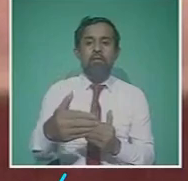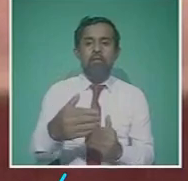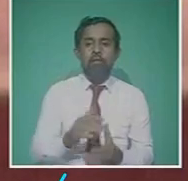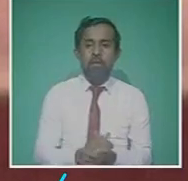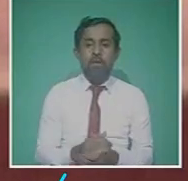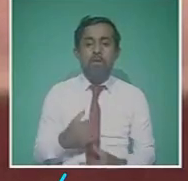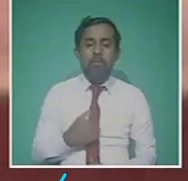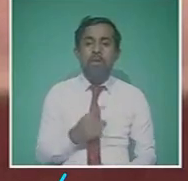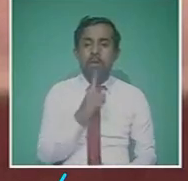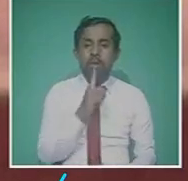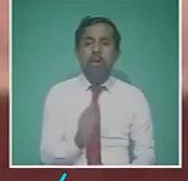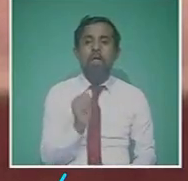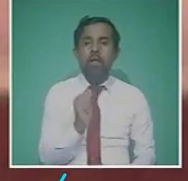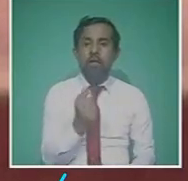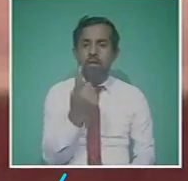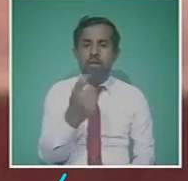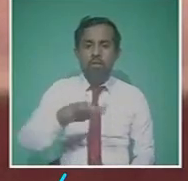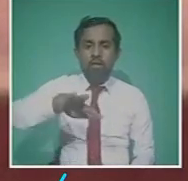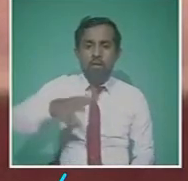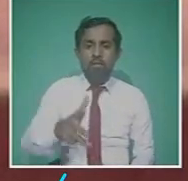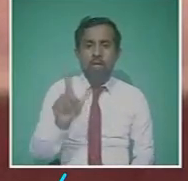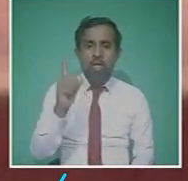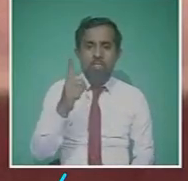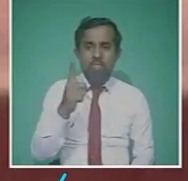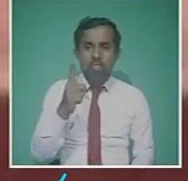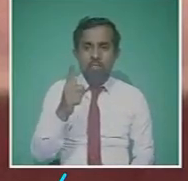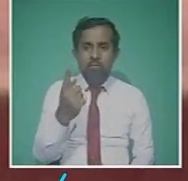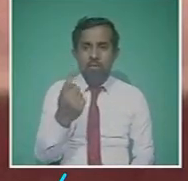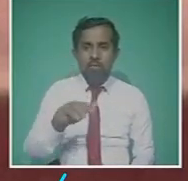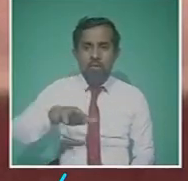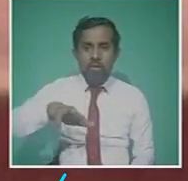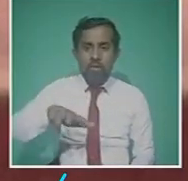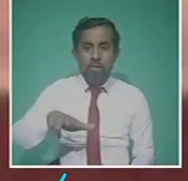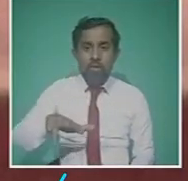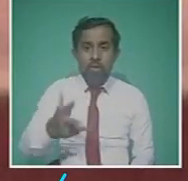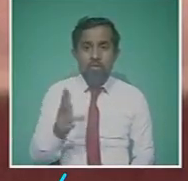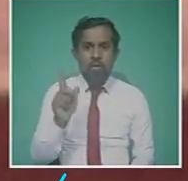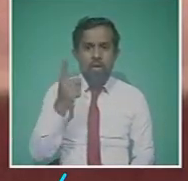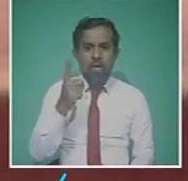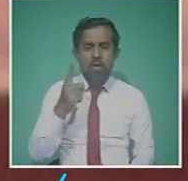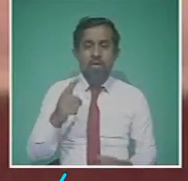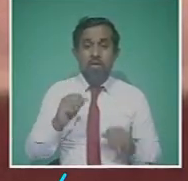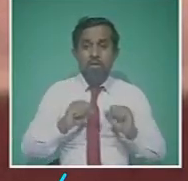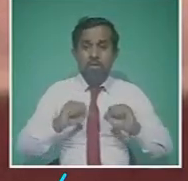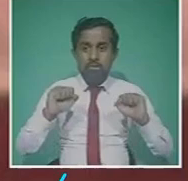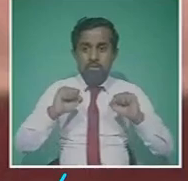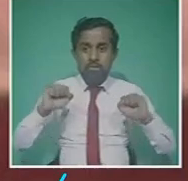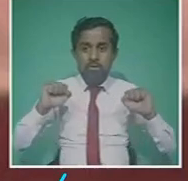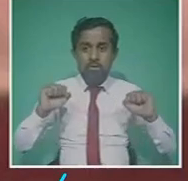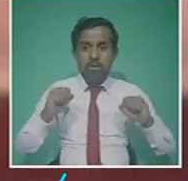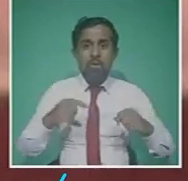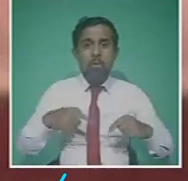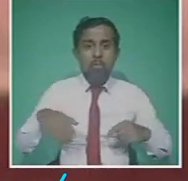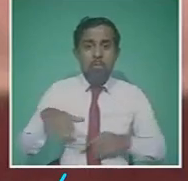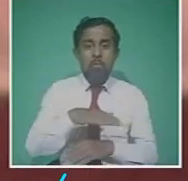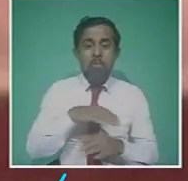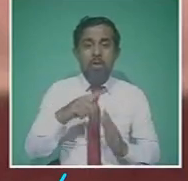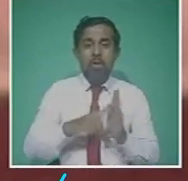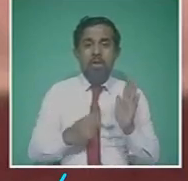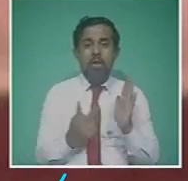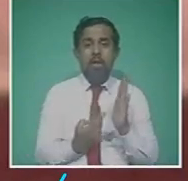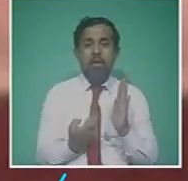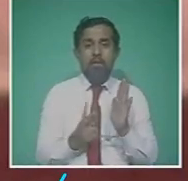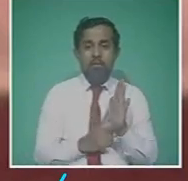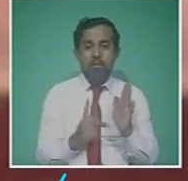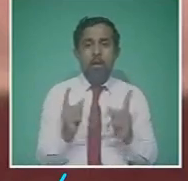මං එහෙම කියන්නේ ඇයි 1970 1970 තරගලය මං හිතන්නේ මහ පොළොවට ගෙනාවේ ජනතා විමුක්ති